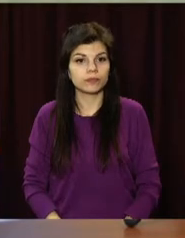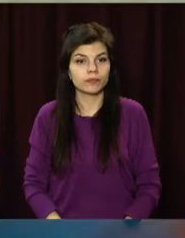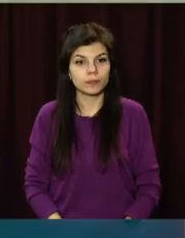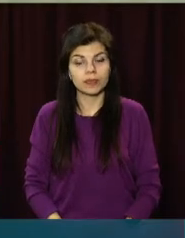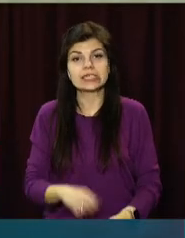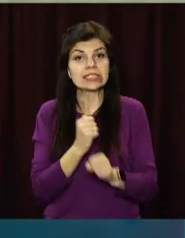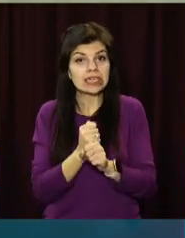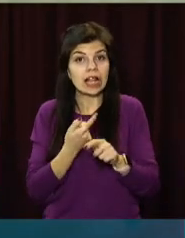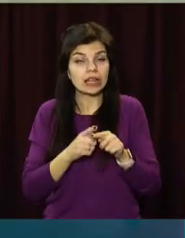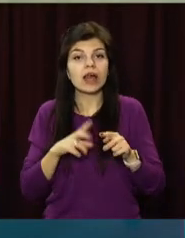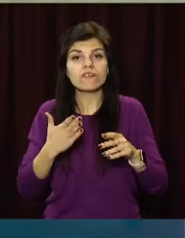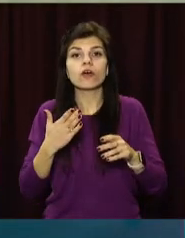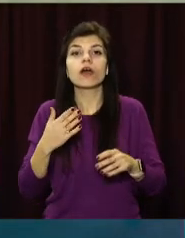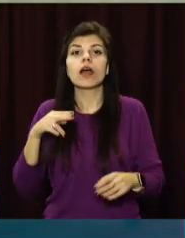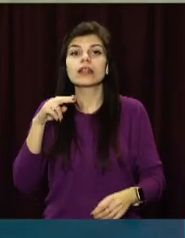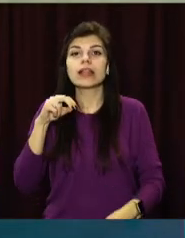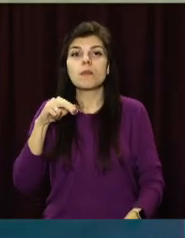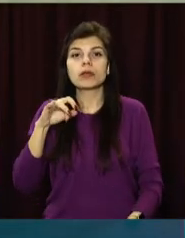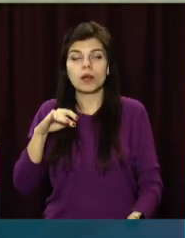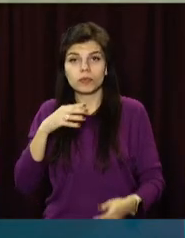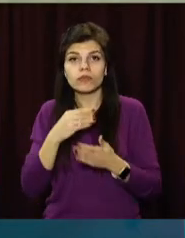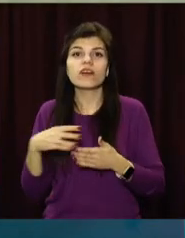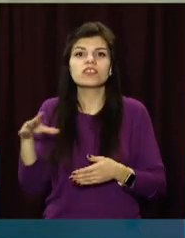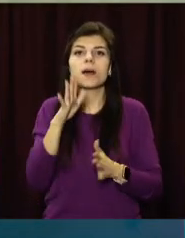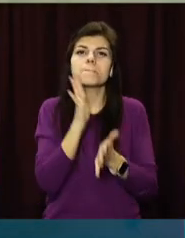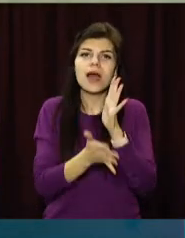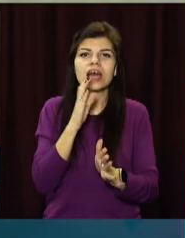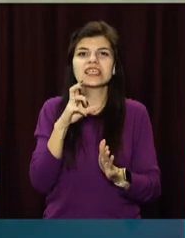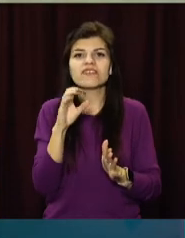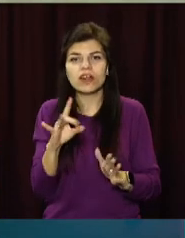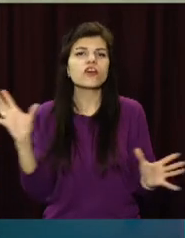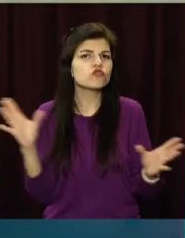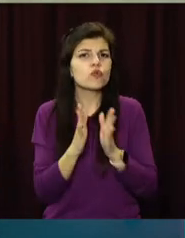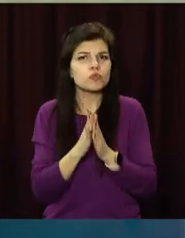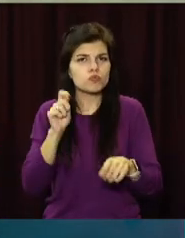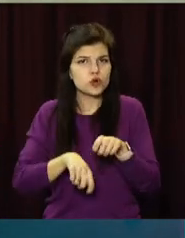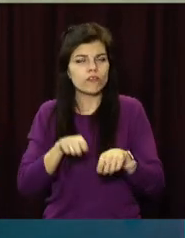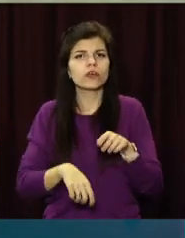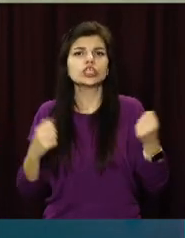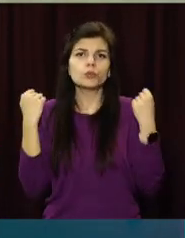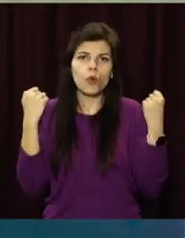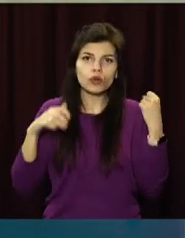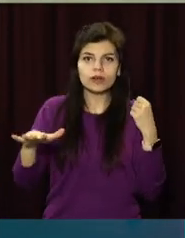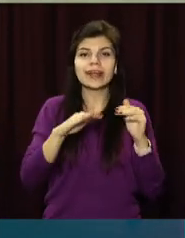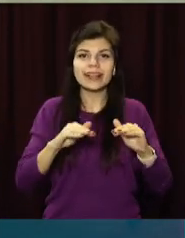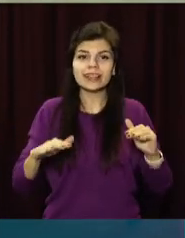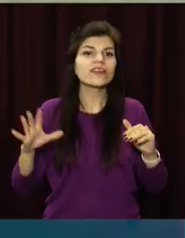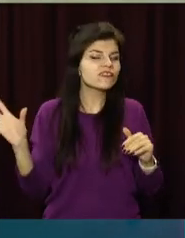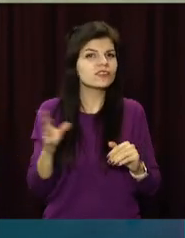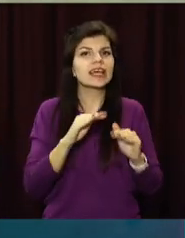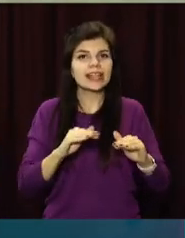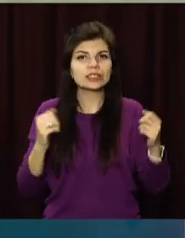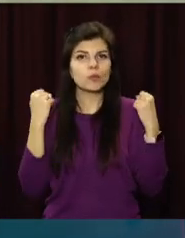Сделайте это вопрос департаменту, объезд всех наших парков, скверов, везде проверьте оборудование, спортивное, детское, везде